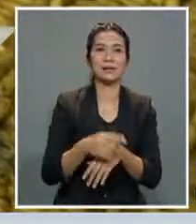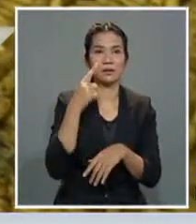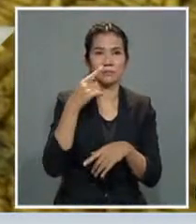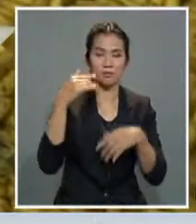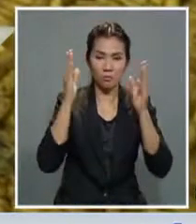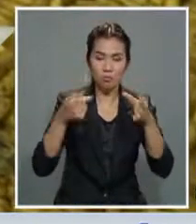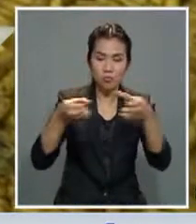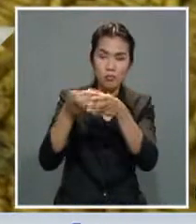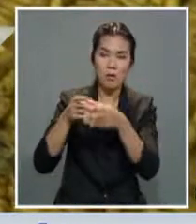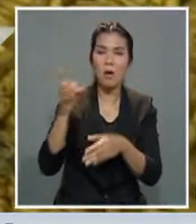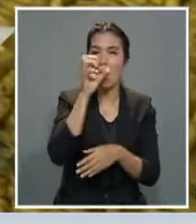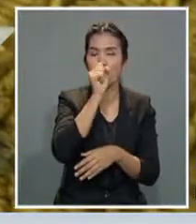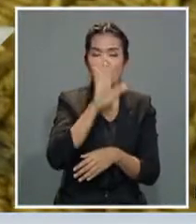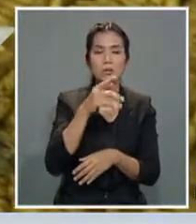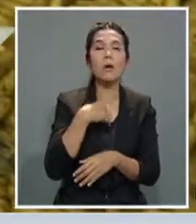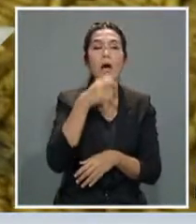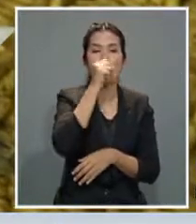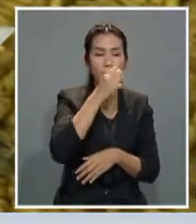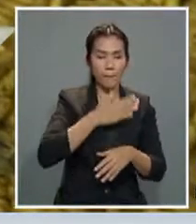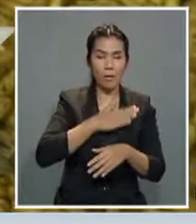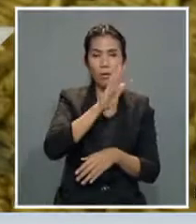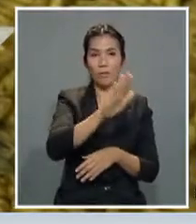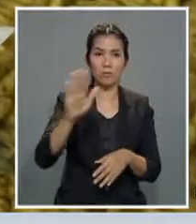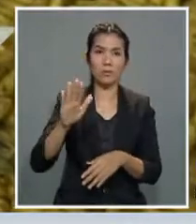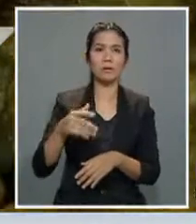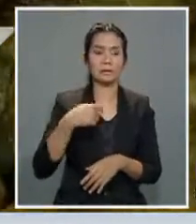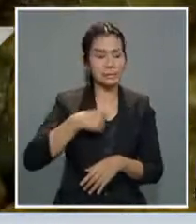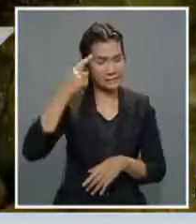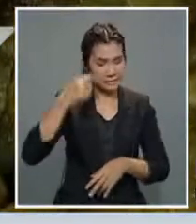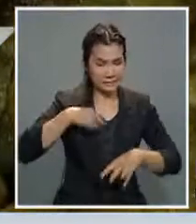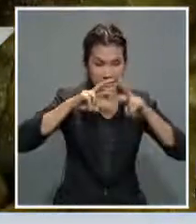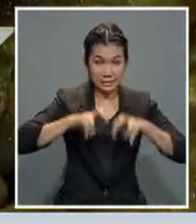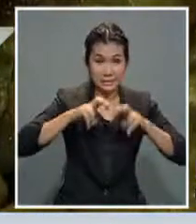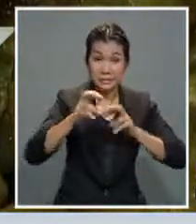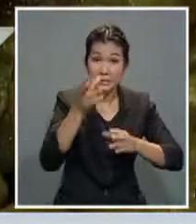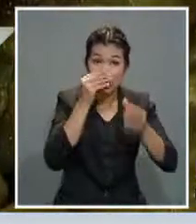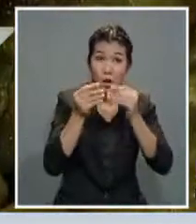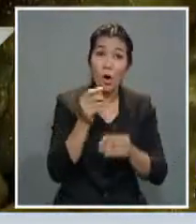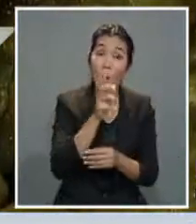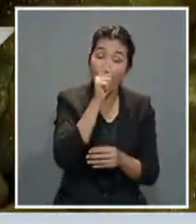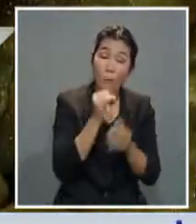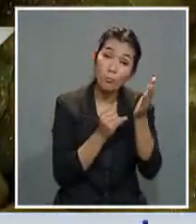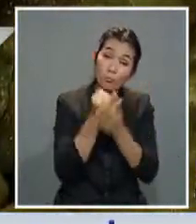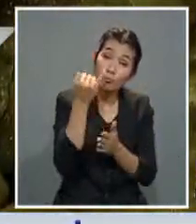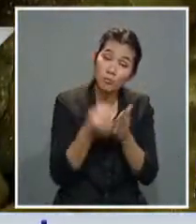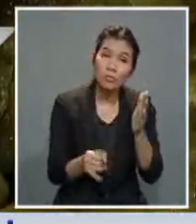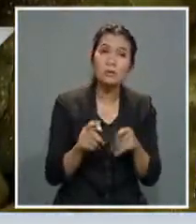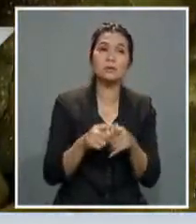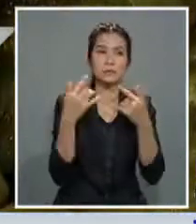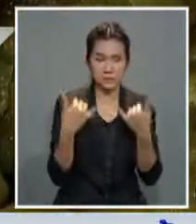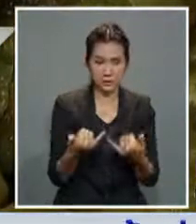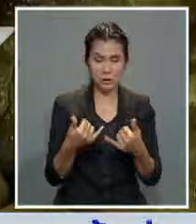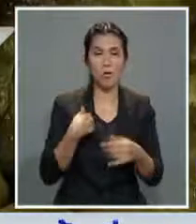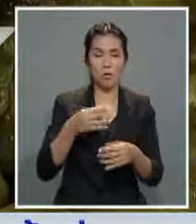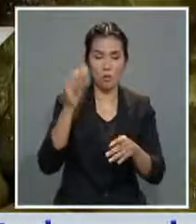สูตรเราเต็มที่หรอกครับก็สูตรไข่สูตรมันเขาก็จะบอกกับบางส่วนเราก็ต้องมาเรียนรู้กันลองผิดลองถูกจนกระทั่งเราณปัจจุบันเนี่